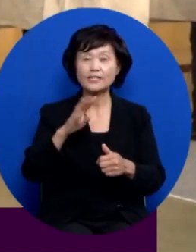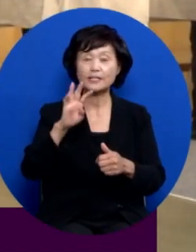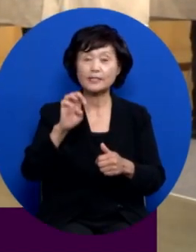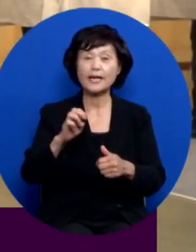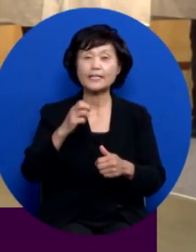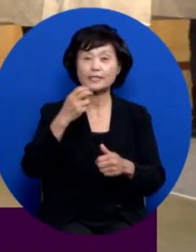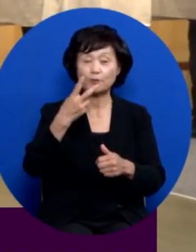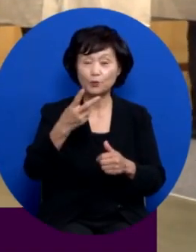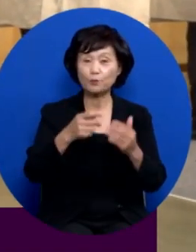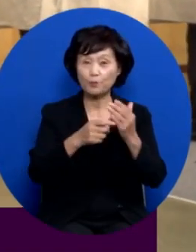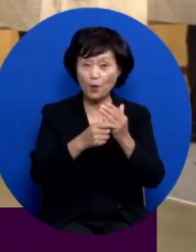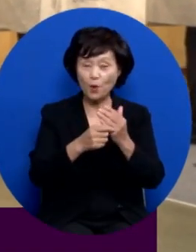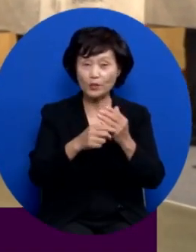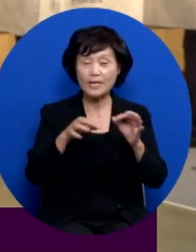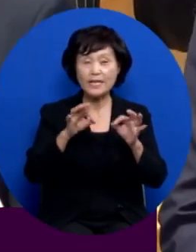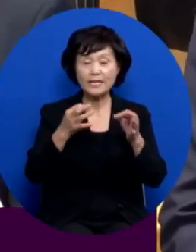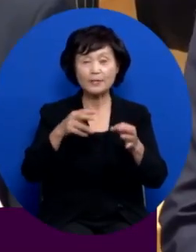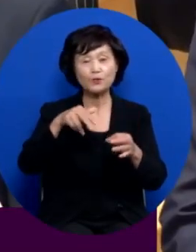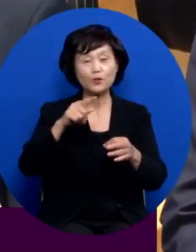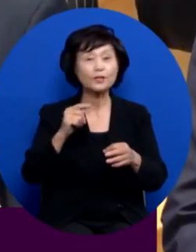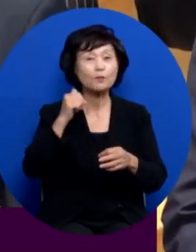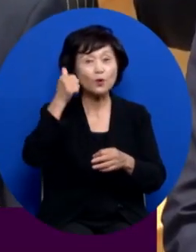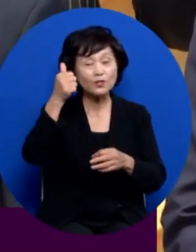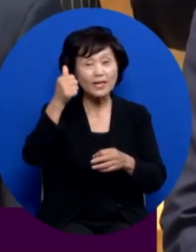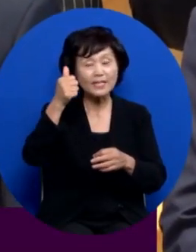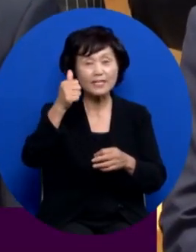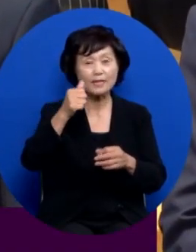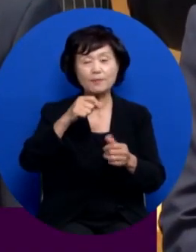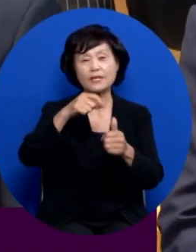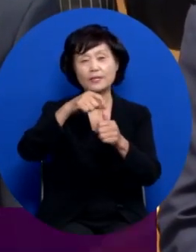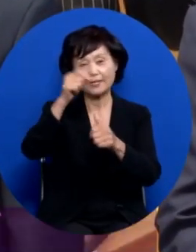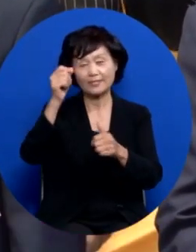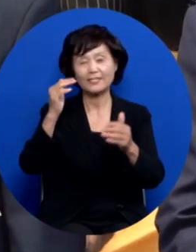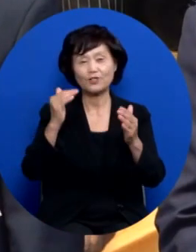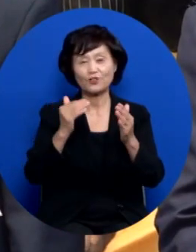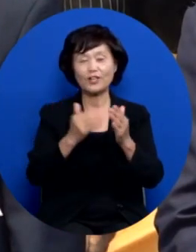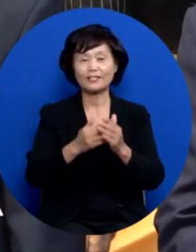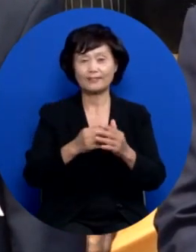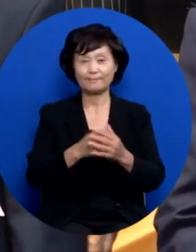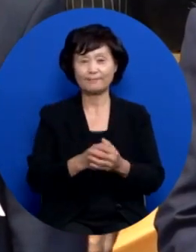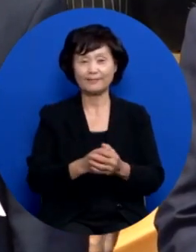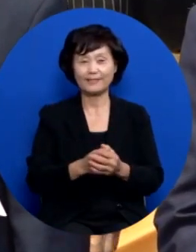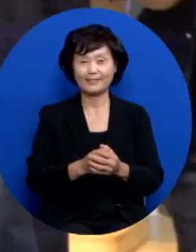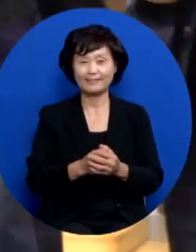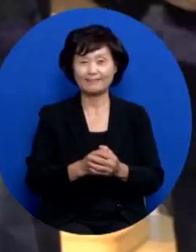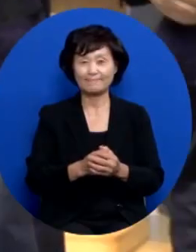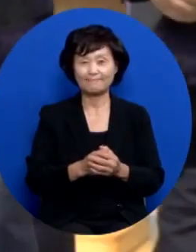1,042표를 얻은 김종혁 목사가 압도적인 표차로 당선됐습니다. 소감 들어보시죠.